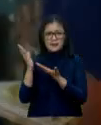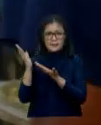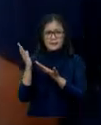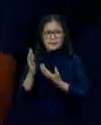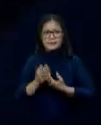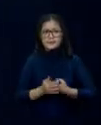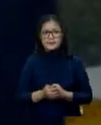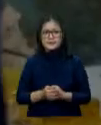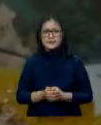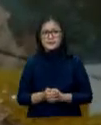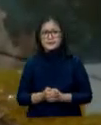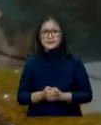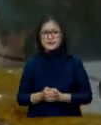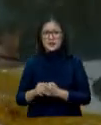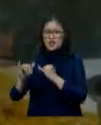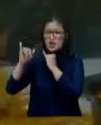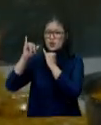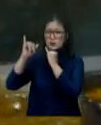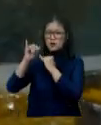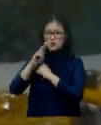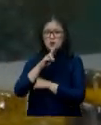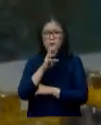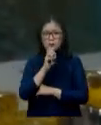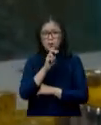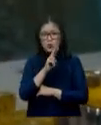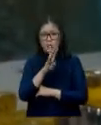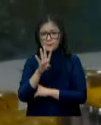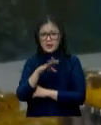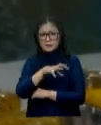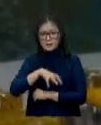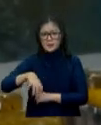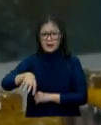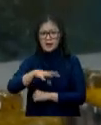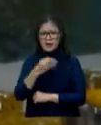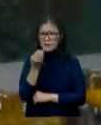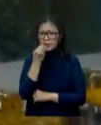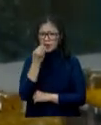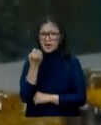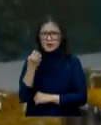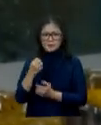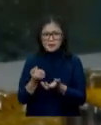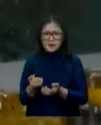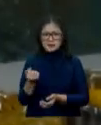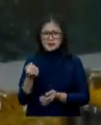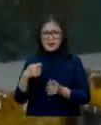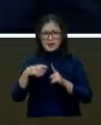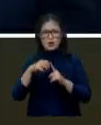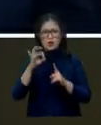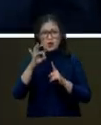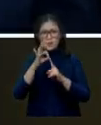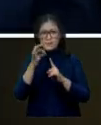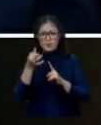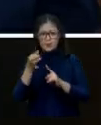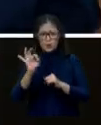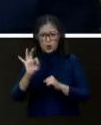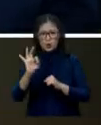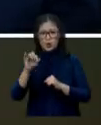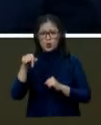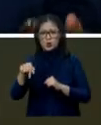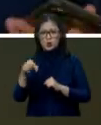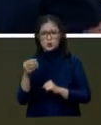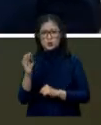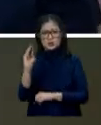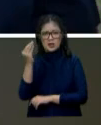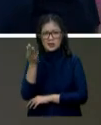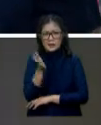jelang memasuki tahun baru 2024 sejumlah komoditas pangan di Pasar Kopro Tanjung Duren Selatan Jakarta Barat ini masih